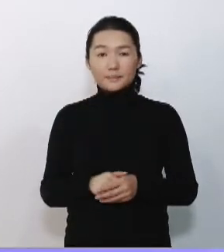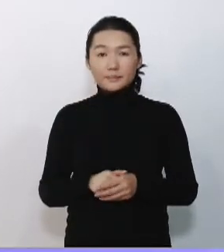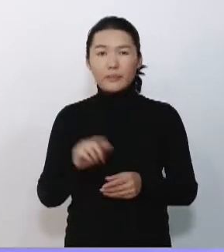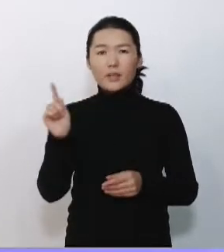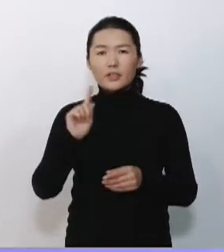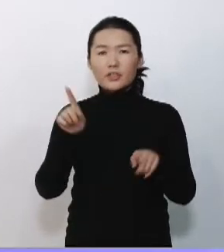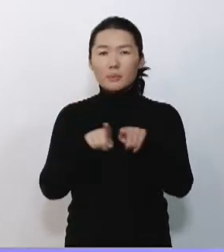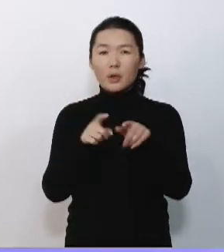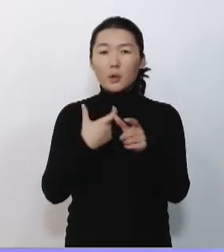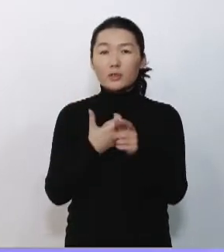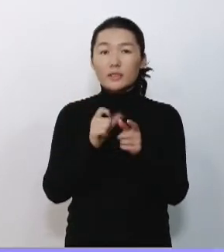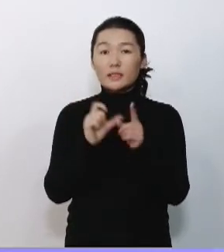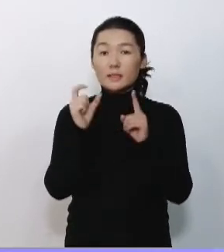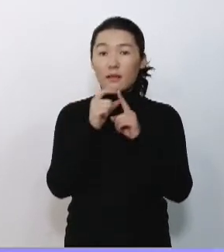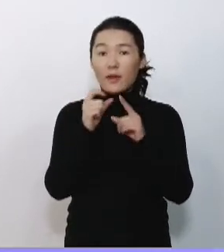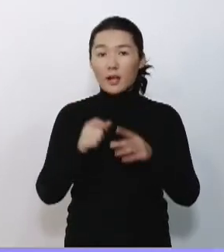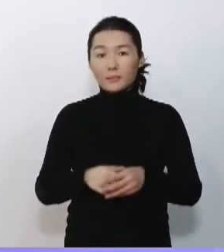Чем похожи эти слова?